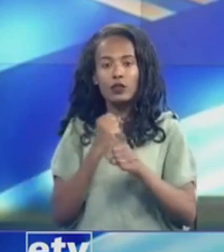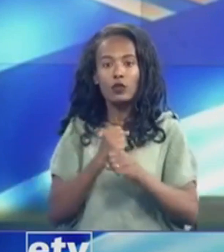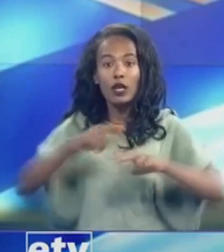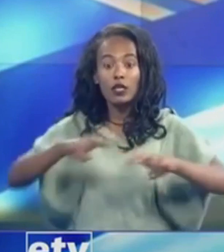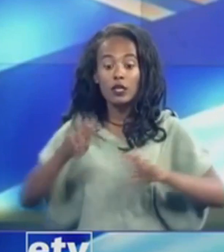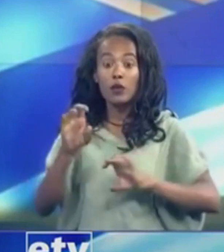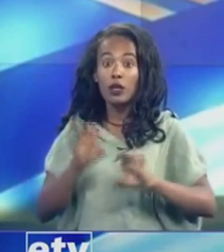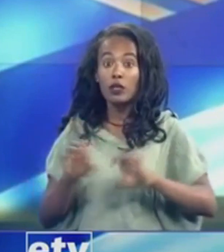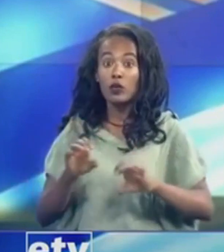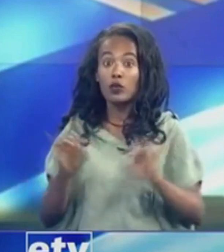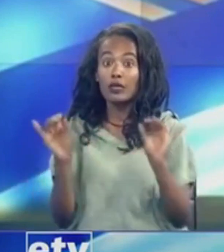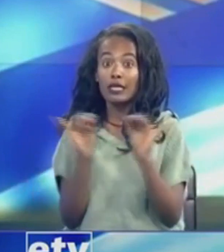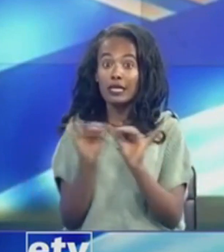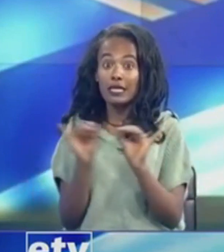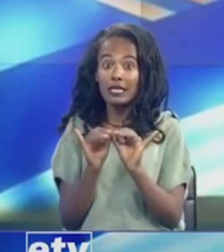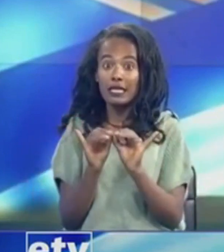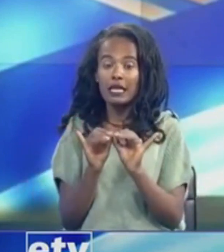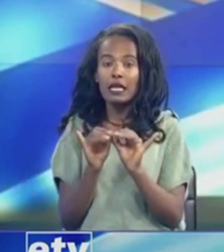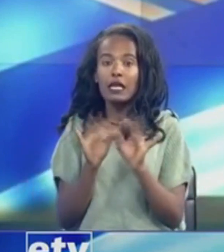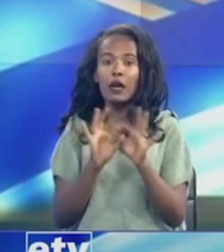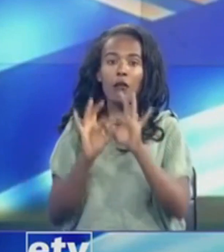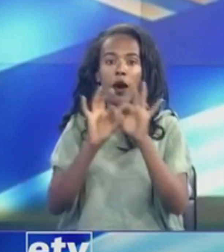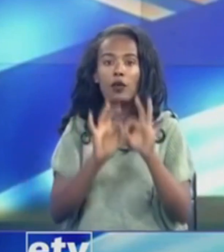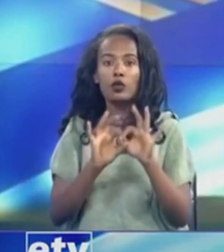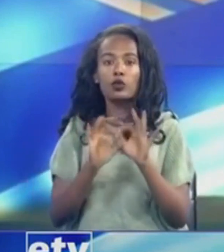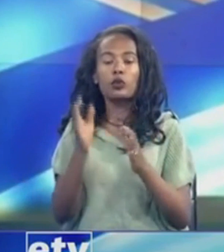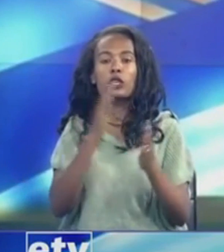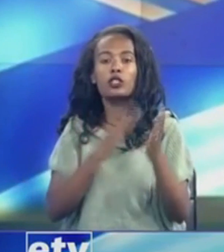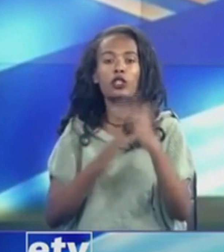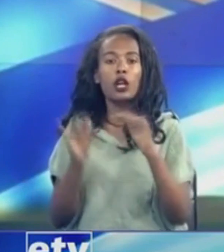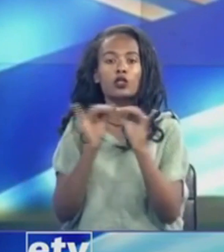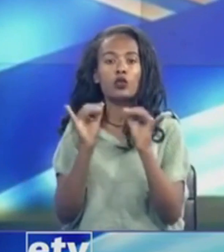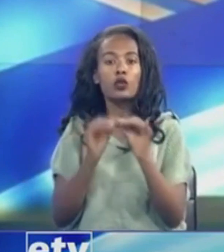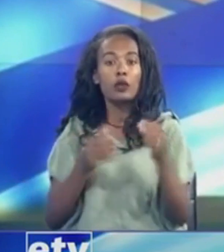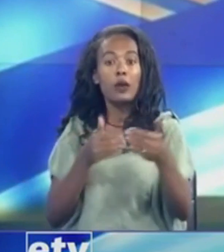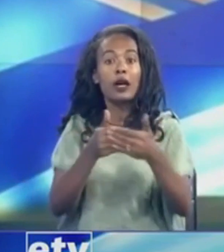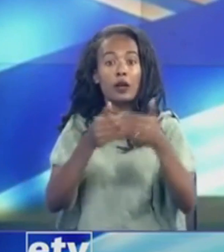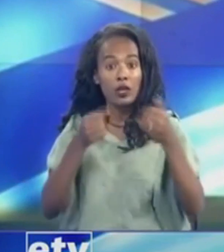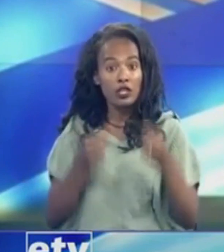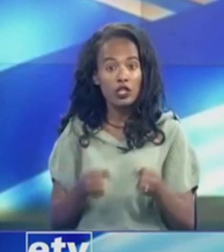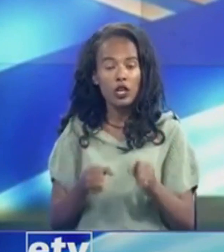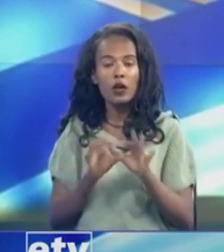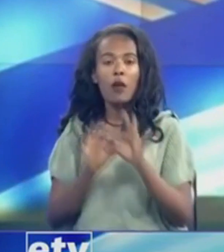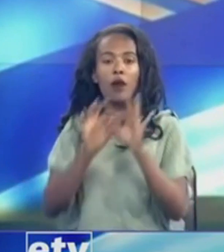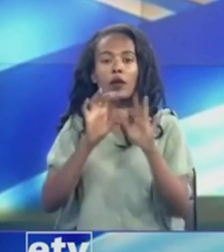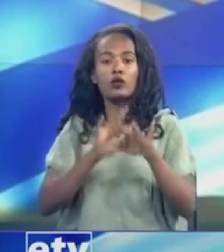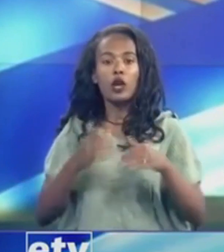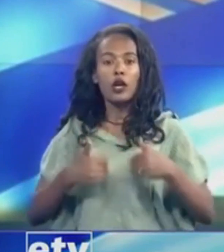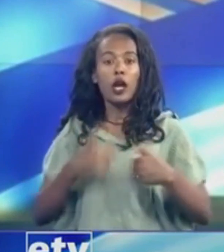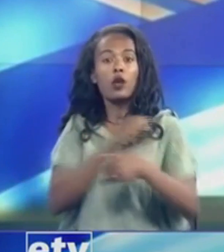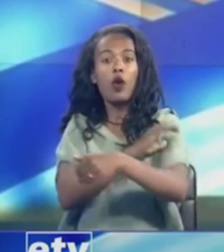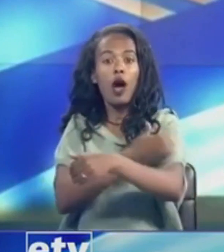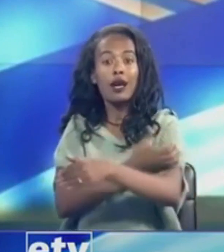አሰስ ባደረጉት ልክ ለማህበራቶች በየችግራቸው ልክ መቅረብ ከተቻለ በቃ ማህበራቶች ጋር ያለው